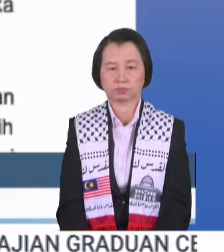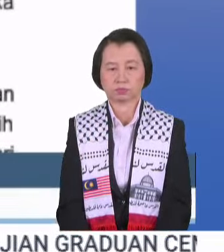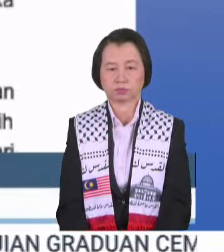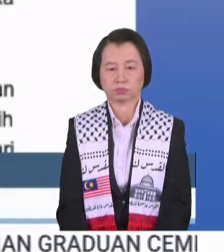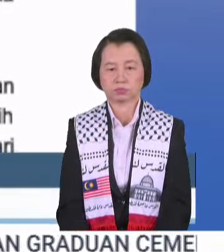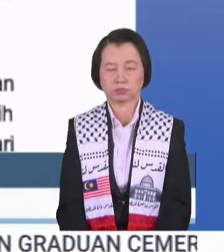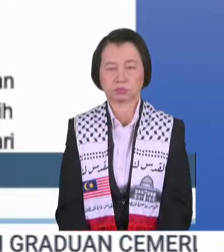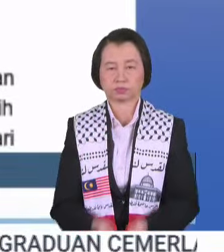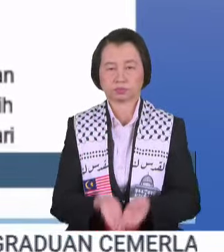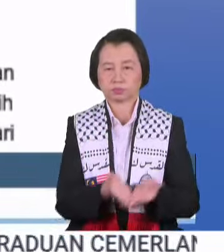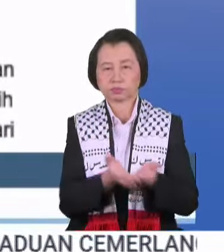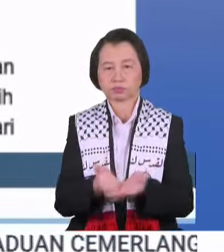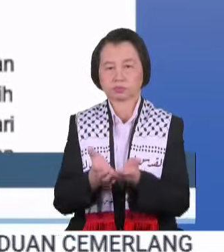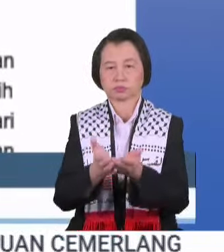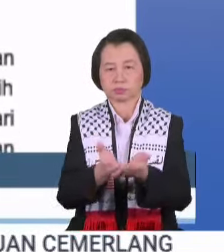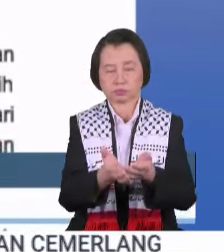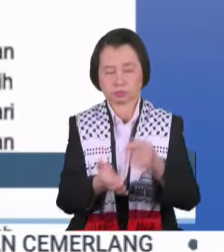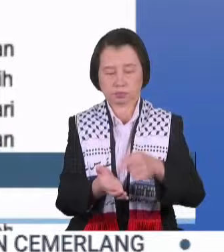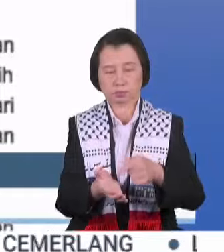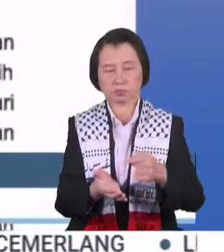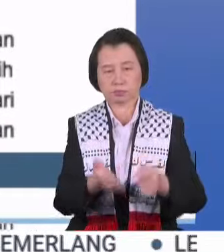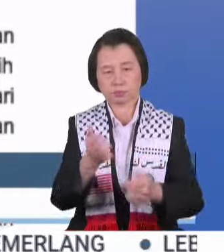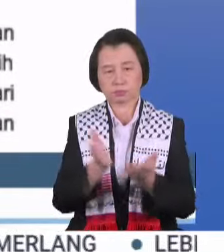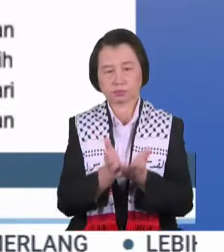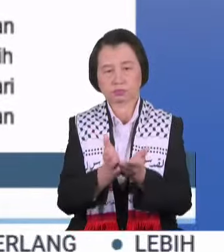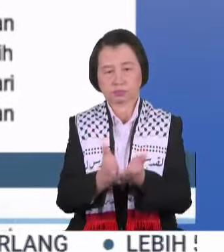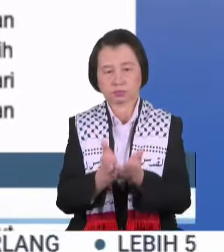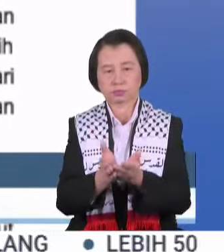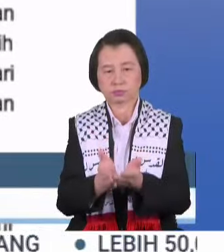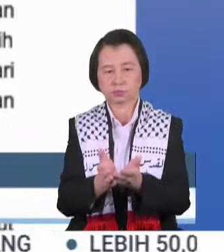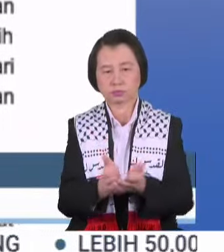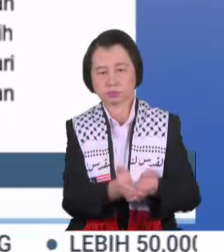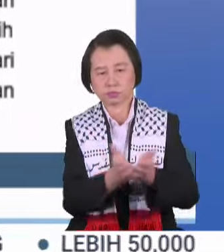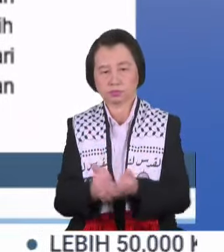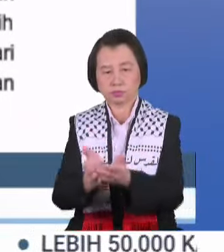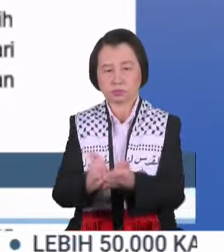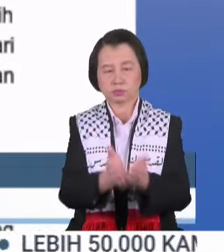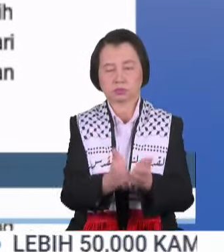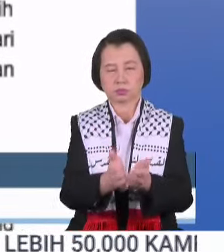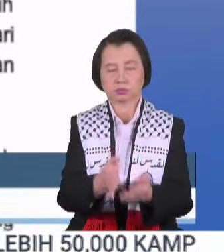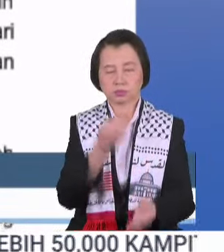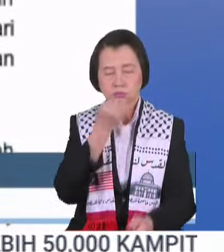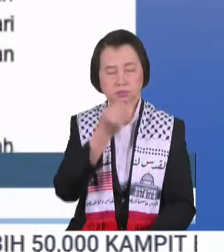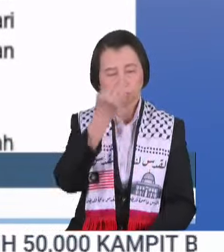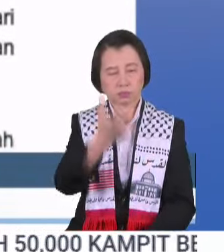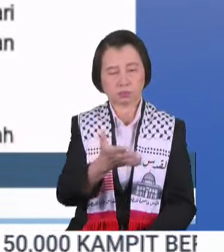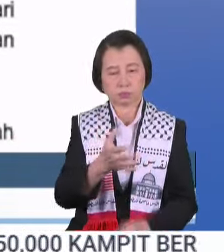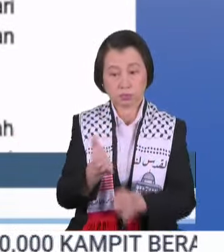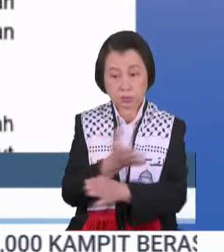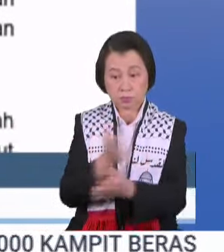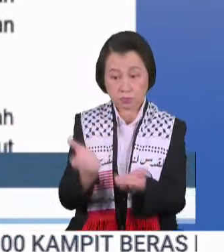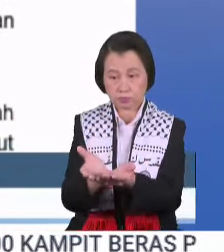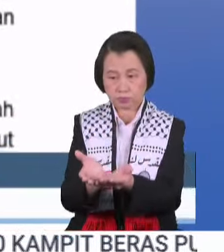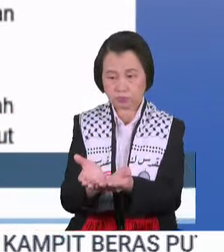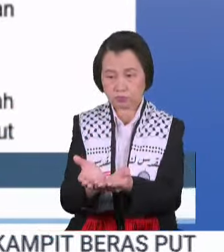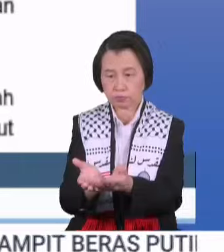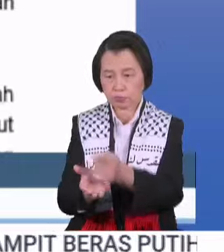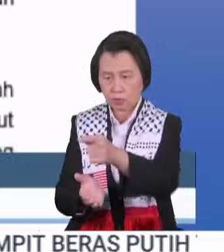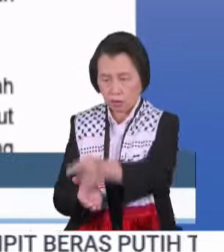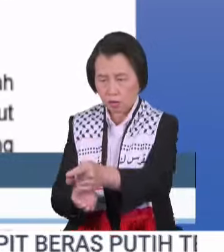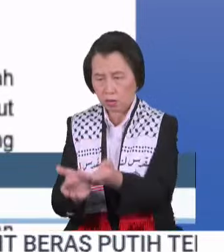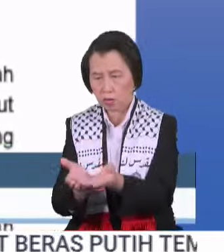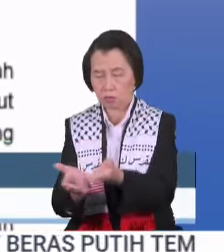Pengarah Zon Maritim Bintulu, Kapten Maritim Muhammad Izwadi Muhammad Hassan dalam kenyataan media memberitahu sebelum penahanan dibuat, pihaknya